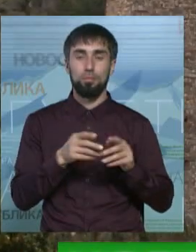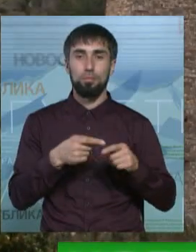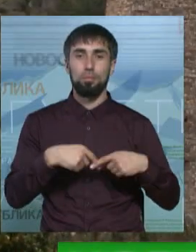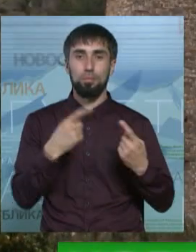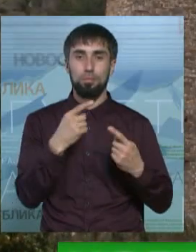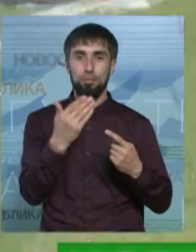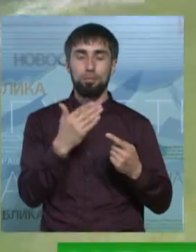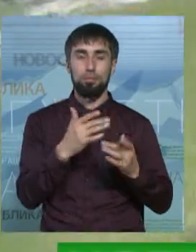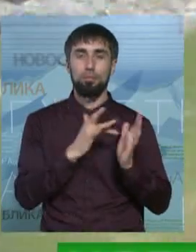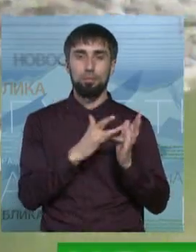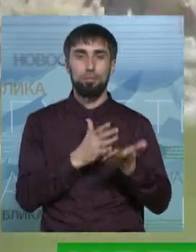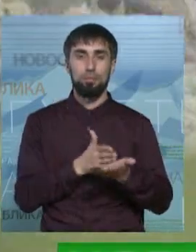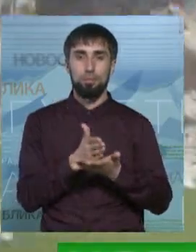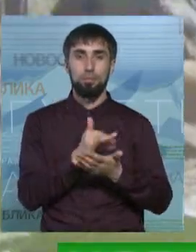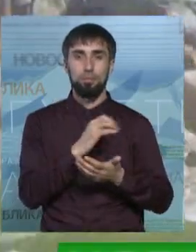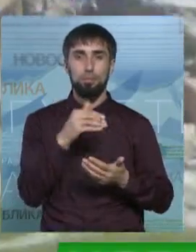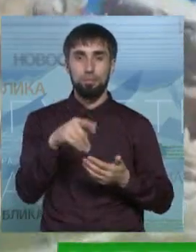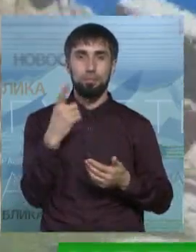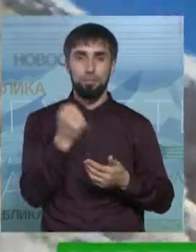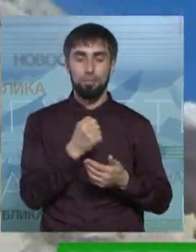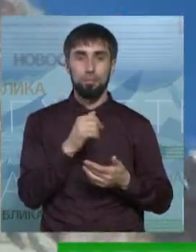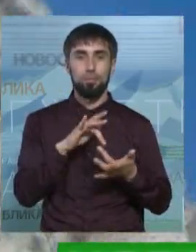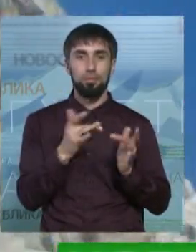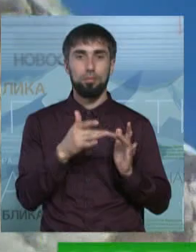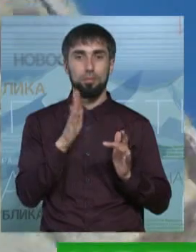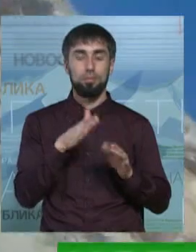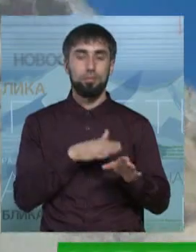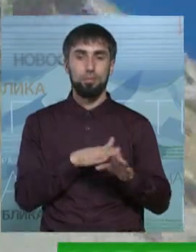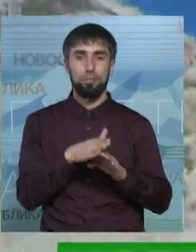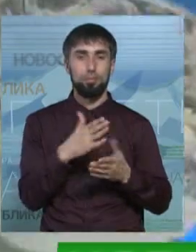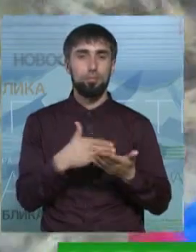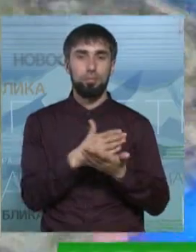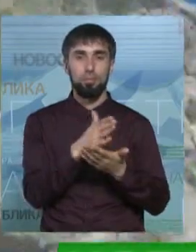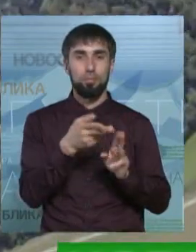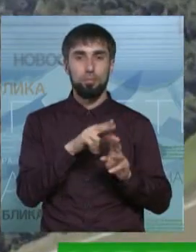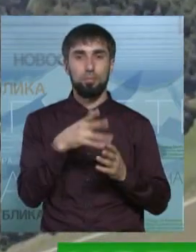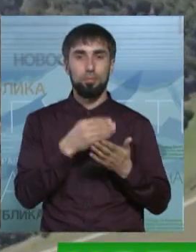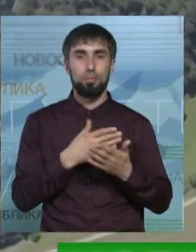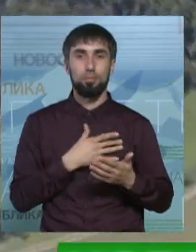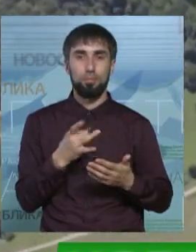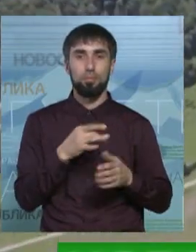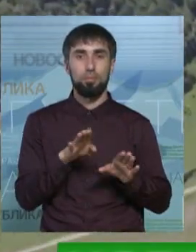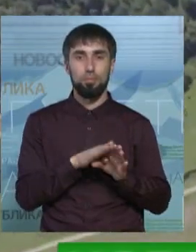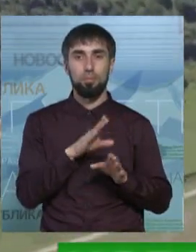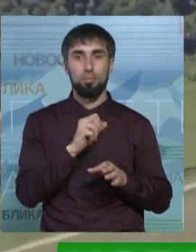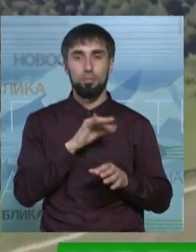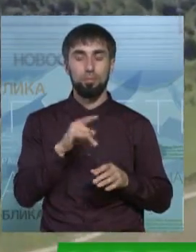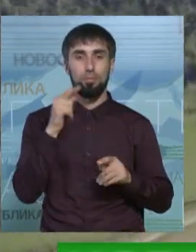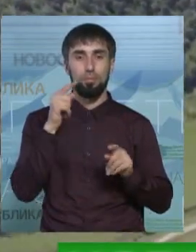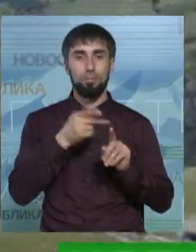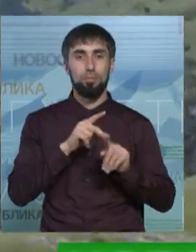регионов в туристическом направлении. Уже на этой неделе интернет будет заполнен маршрутами нашего региона, тем самым